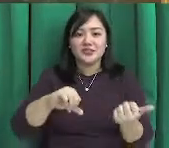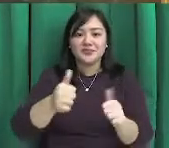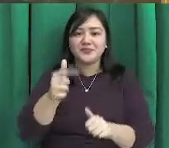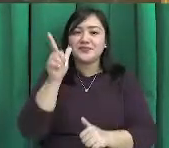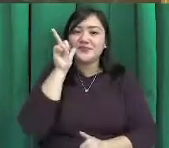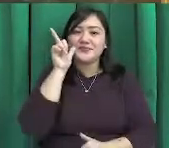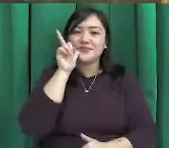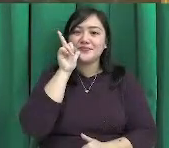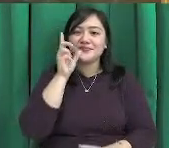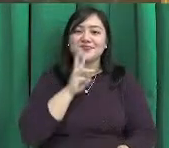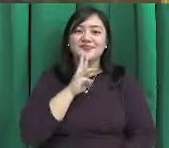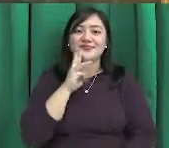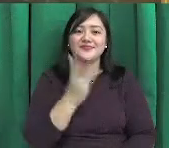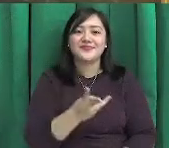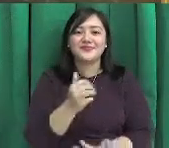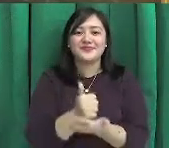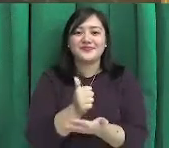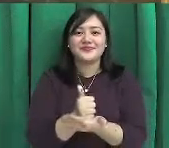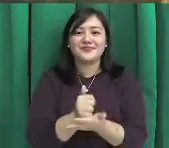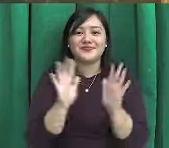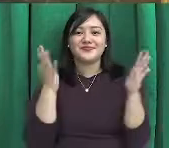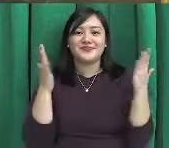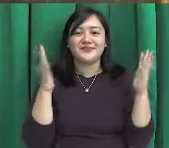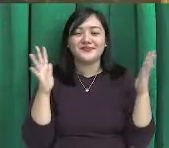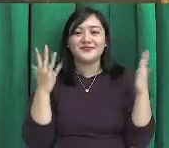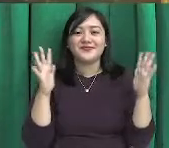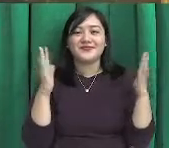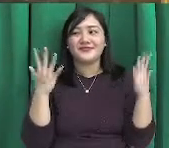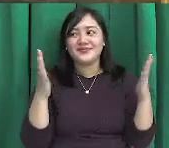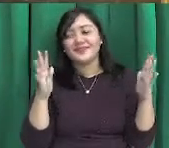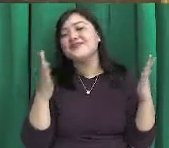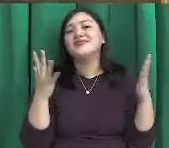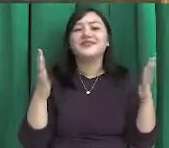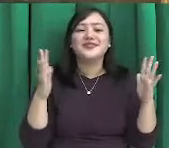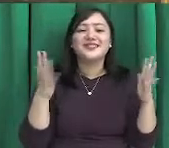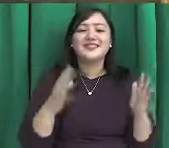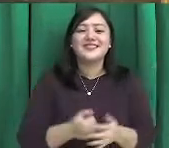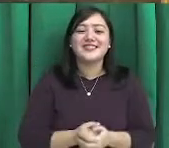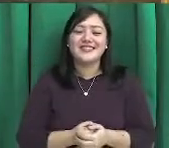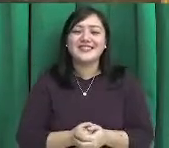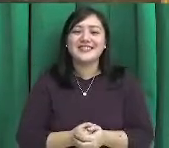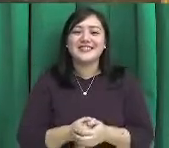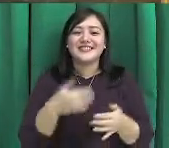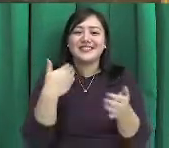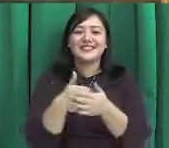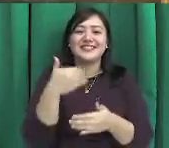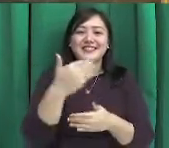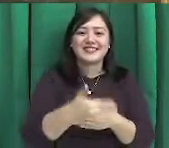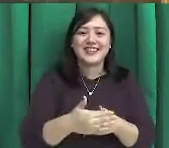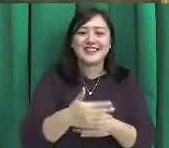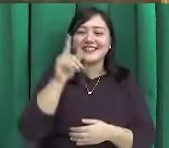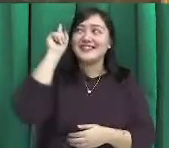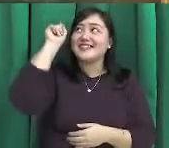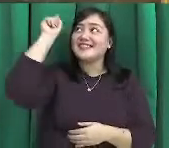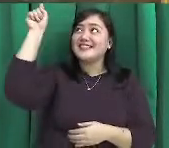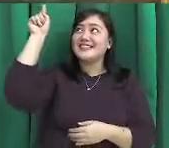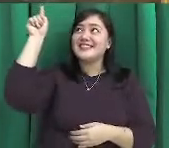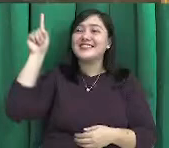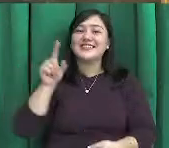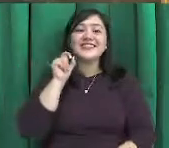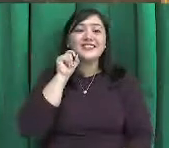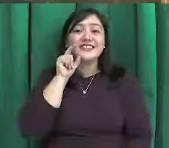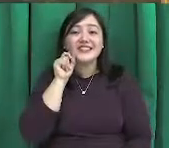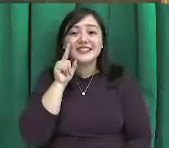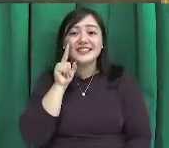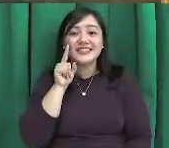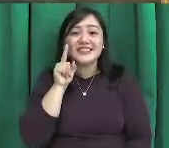All right, Cynthia, nakahabol. Humabol, pambira, magandang. Congratulations pala. Ano? Ang